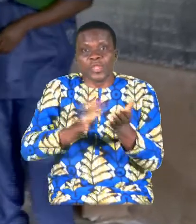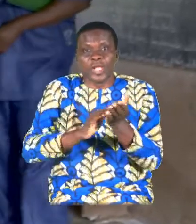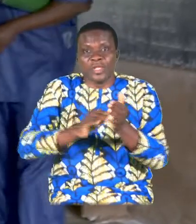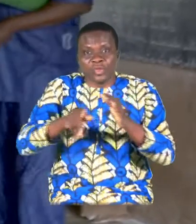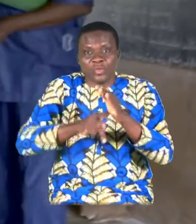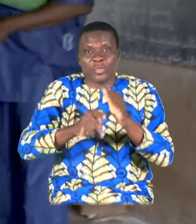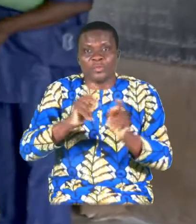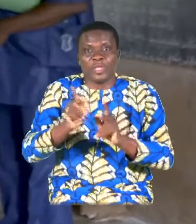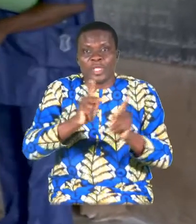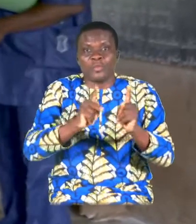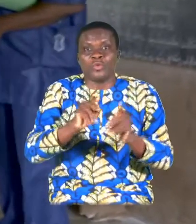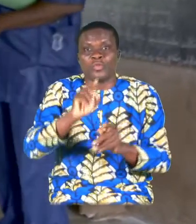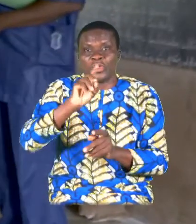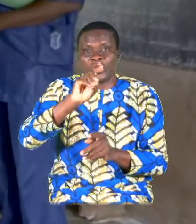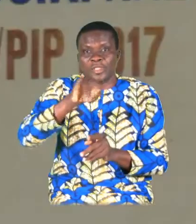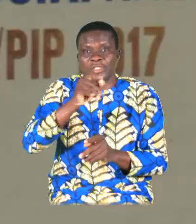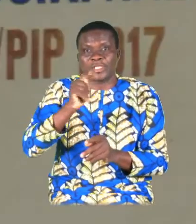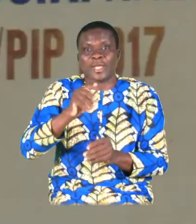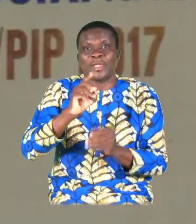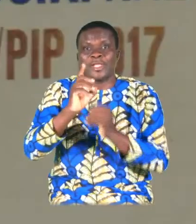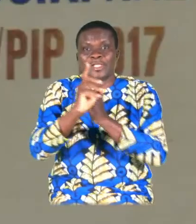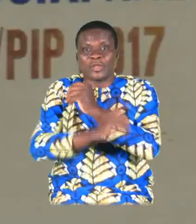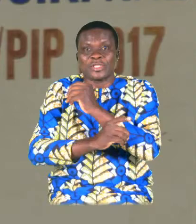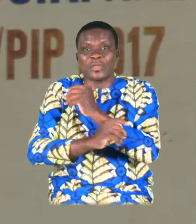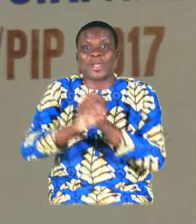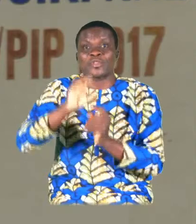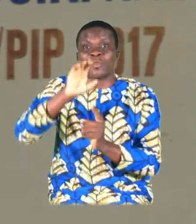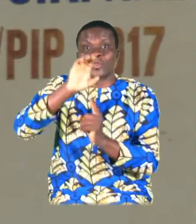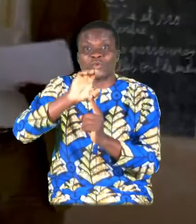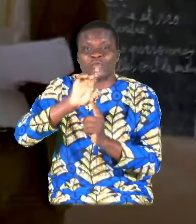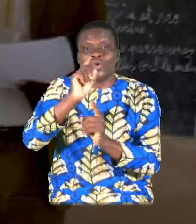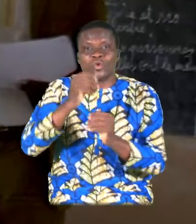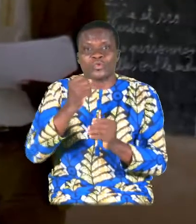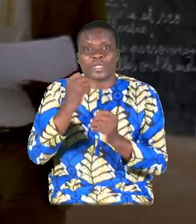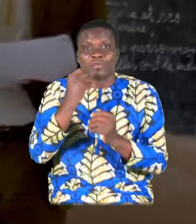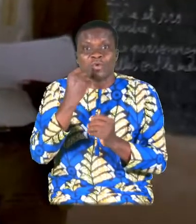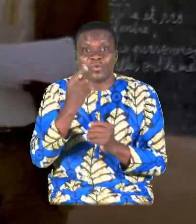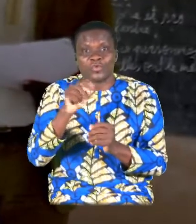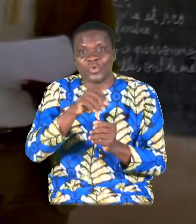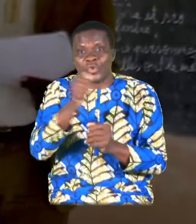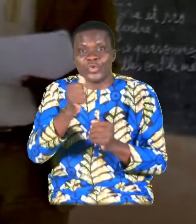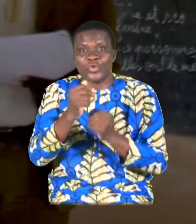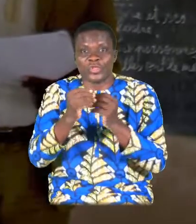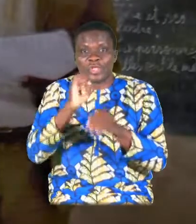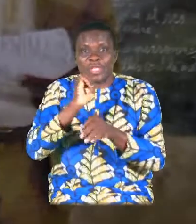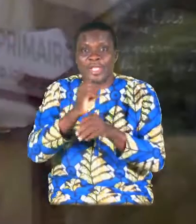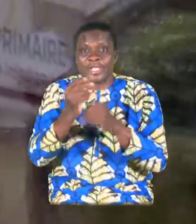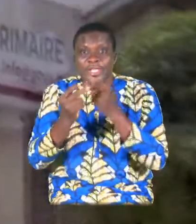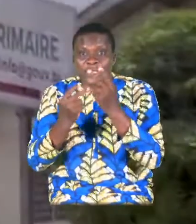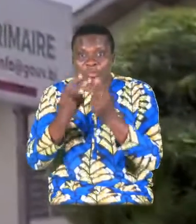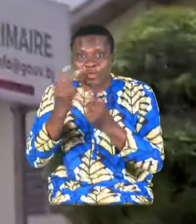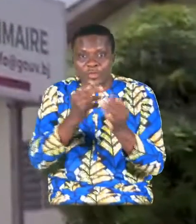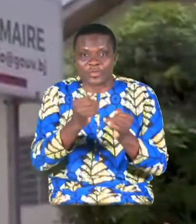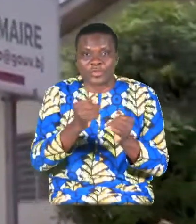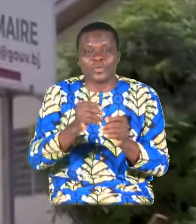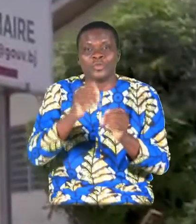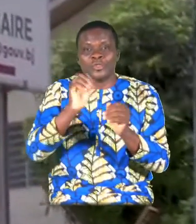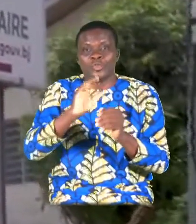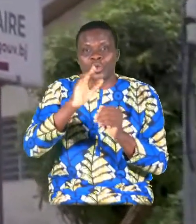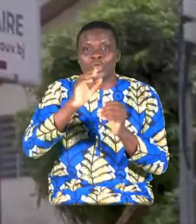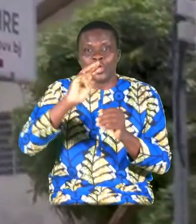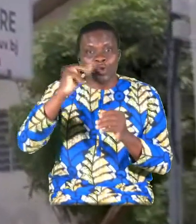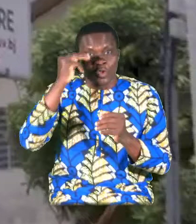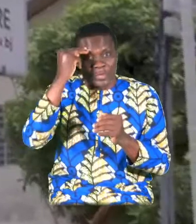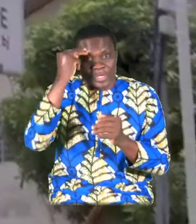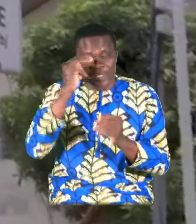primaire publique Dikpame, dans le département du Koufo, nous avons surpris une autre équipe de supervision. La consigne du ministre des enseignements